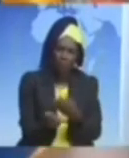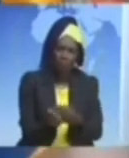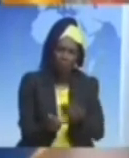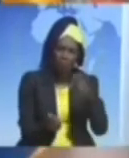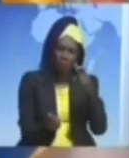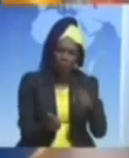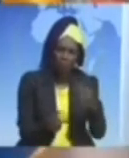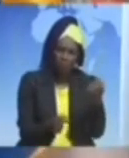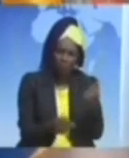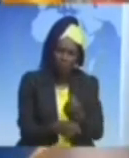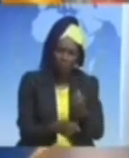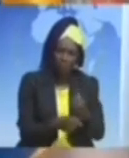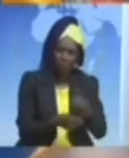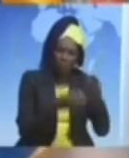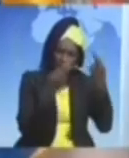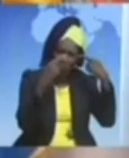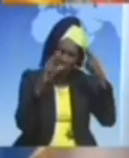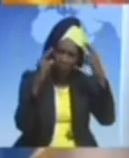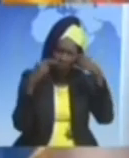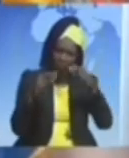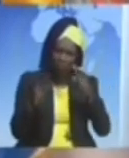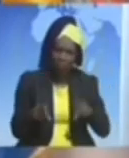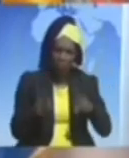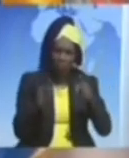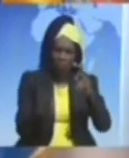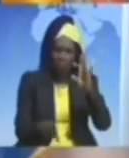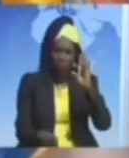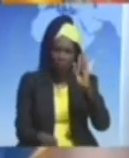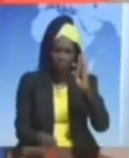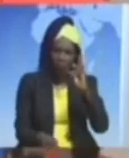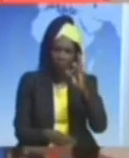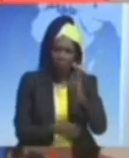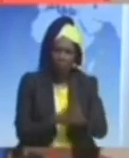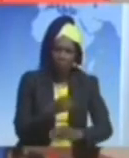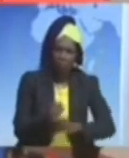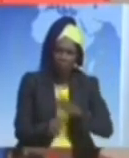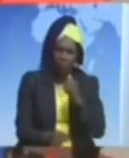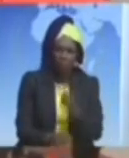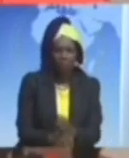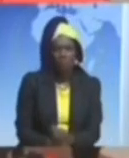à l'obligation des résultats durant ce deuxième septennat d'Ali Bongo Ondimba.